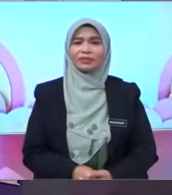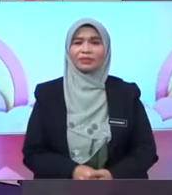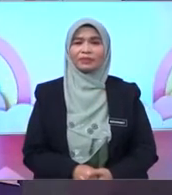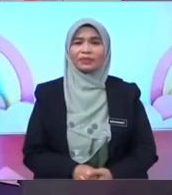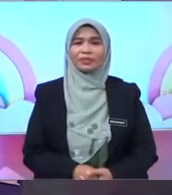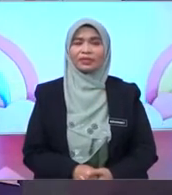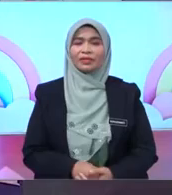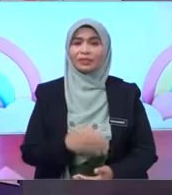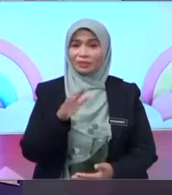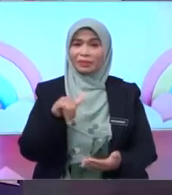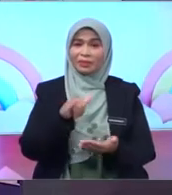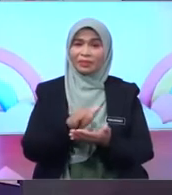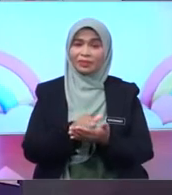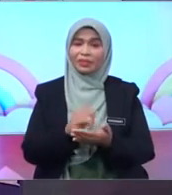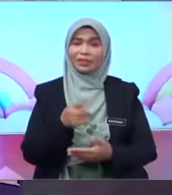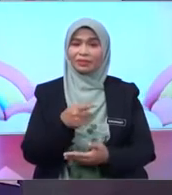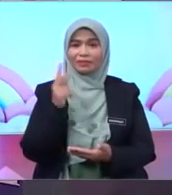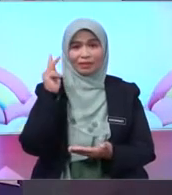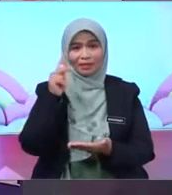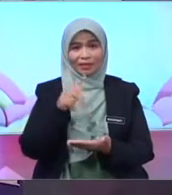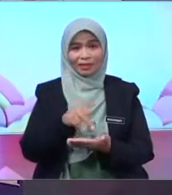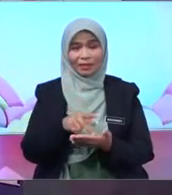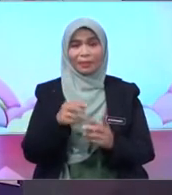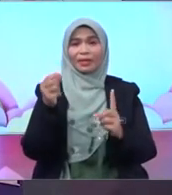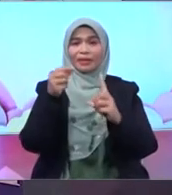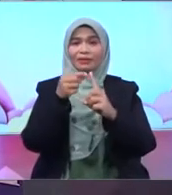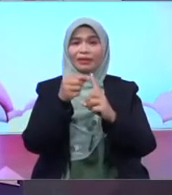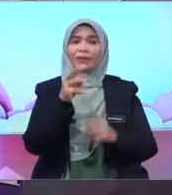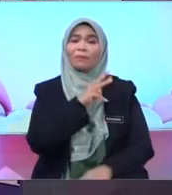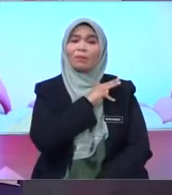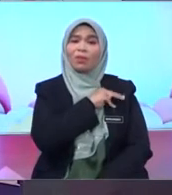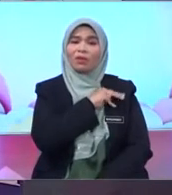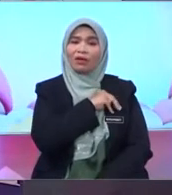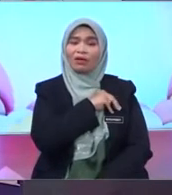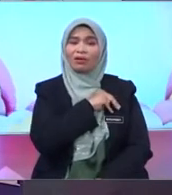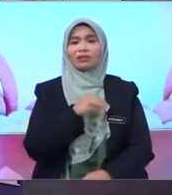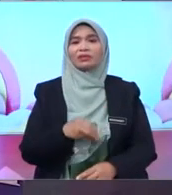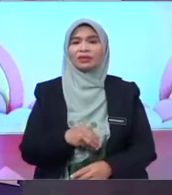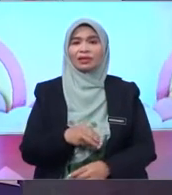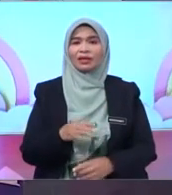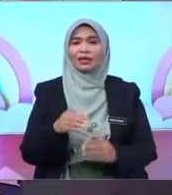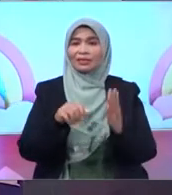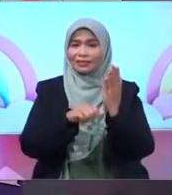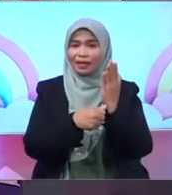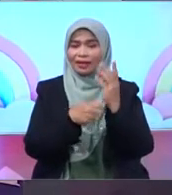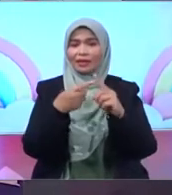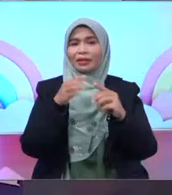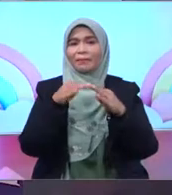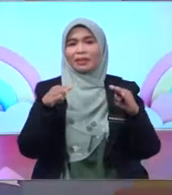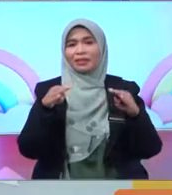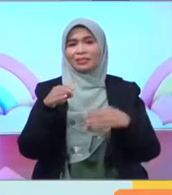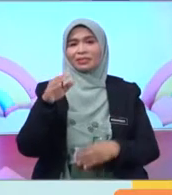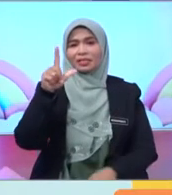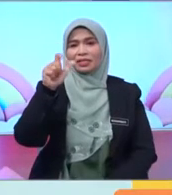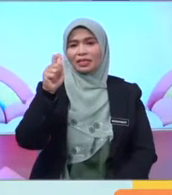Kyle sebelum itu kita kenal dulu yaitu perkataan Moretz hyper-v tahun Morel ada berasa DPD bahasa Latin